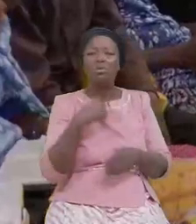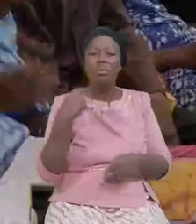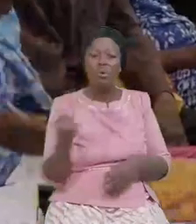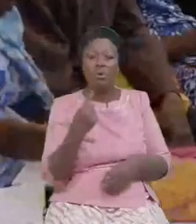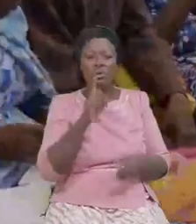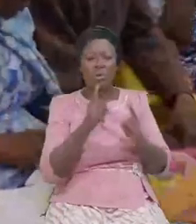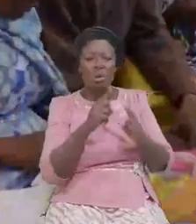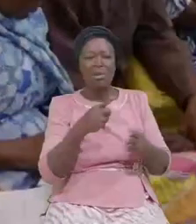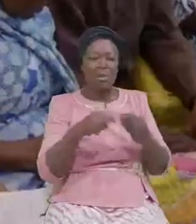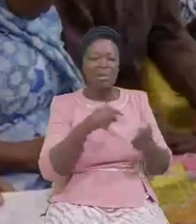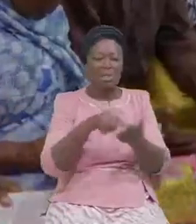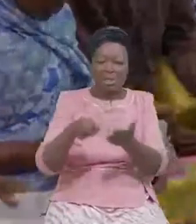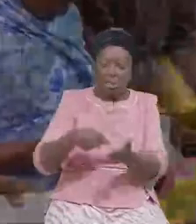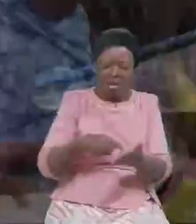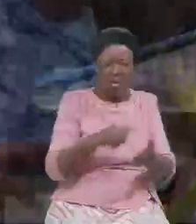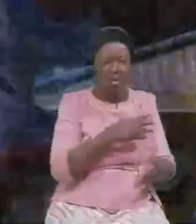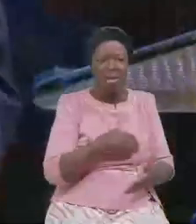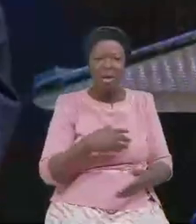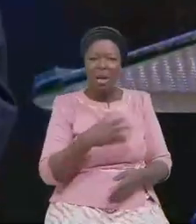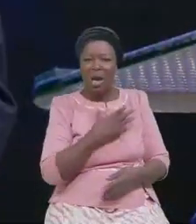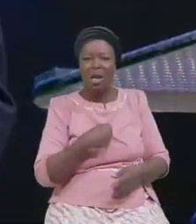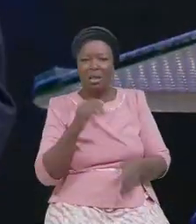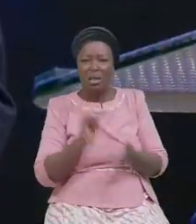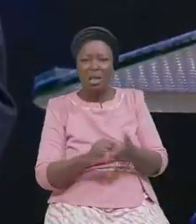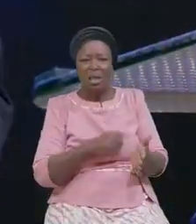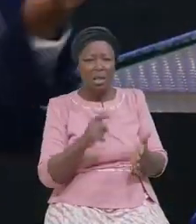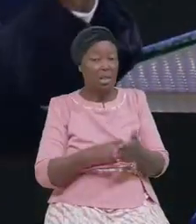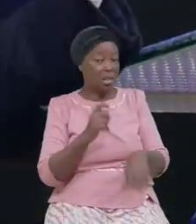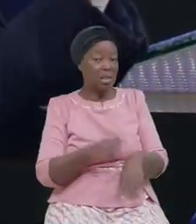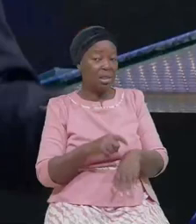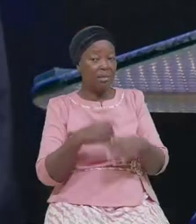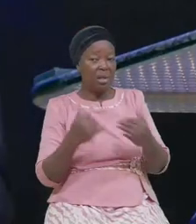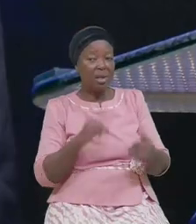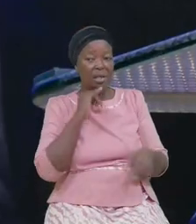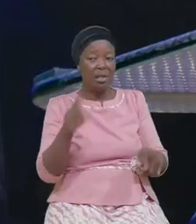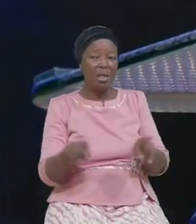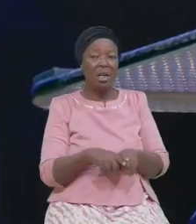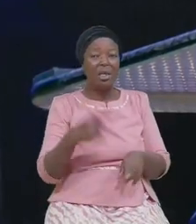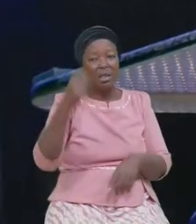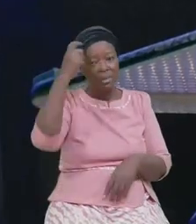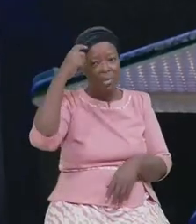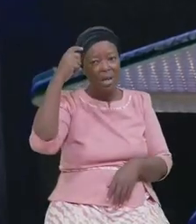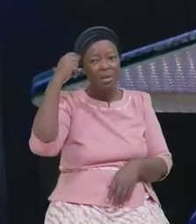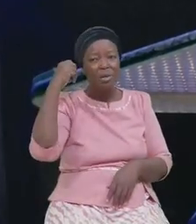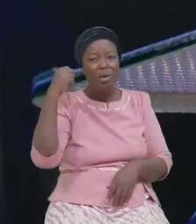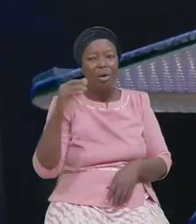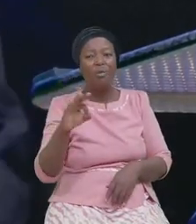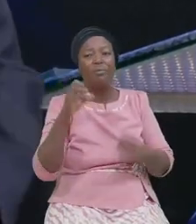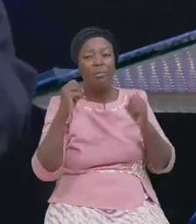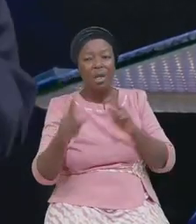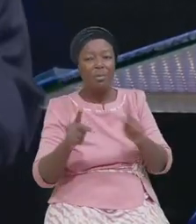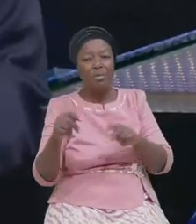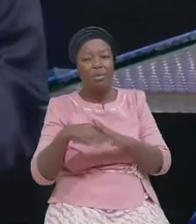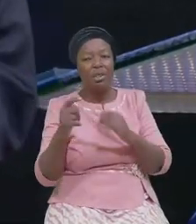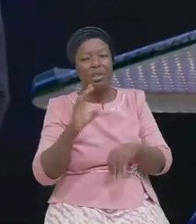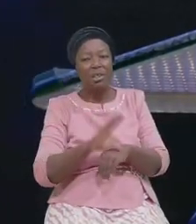de ceci, de cela? Et cette période maintenant, c'est comme la pensée de beaucoup de chrétiens, beaucoup de personnes à